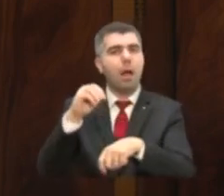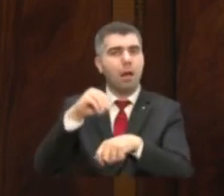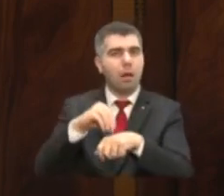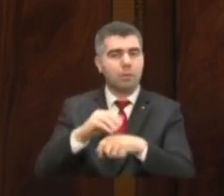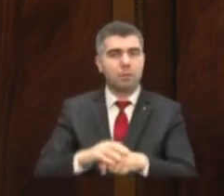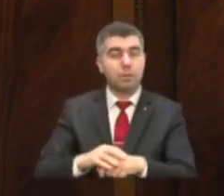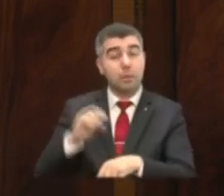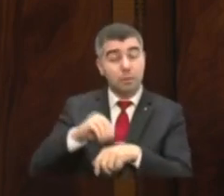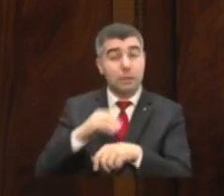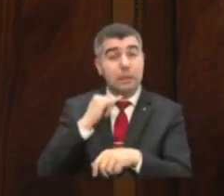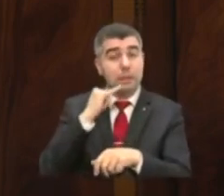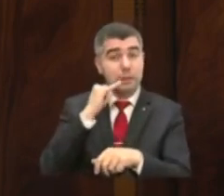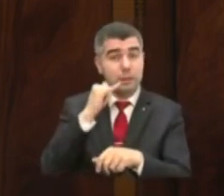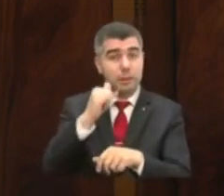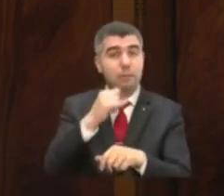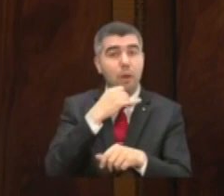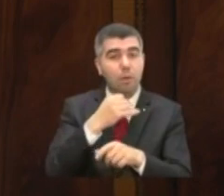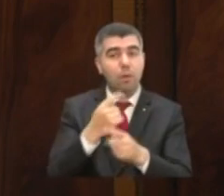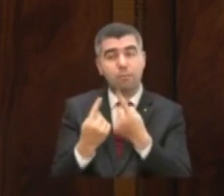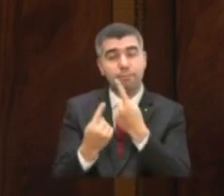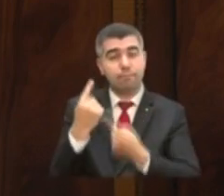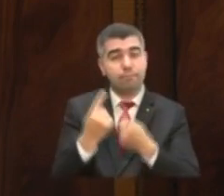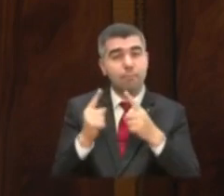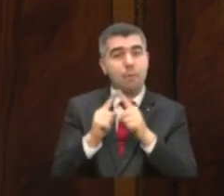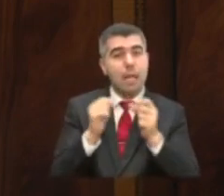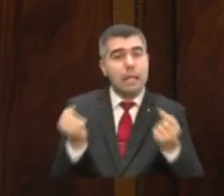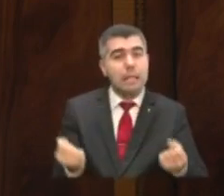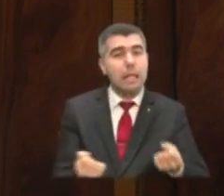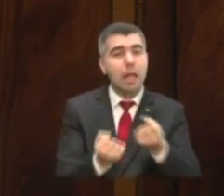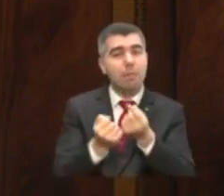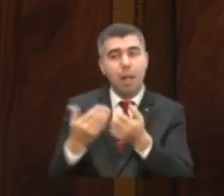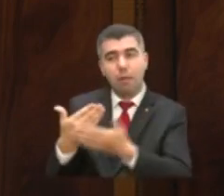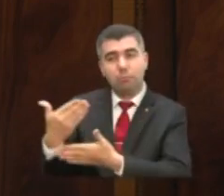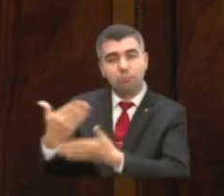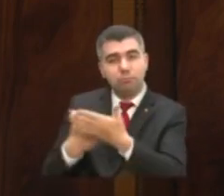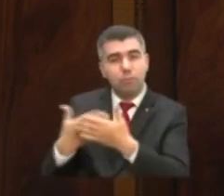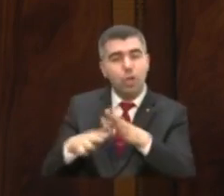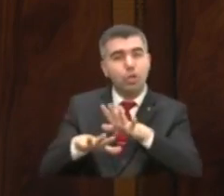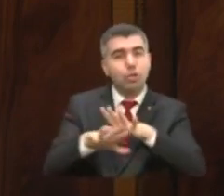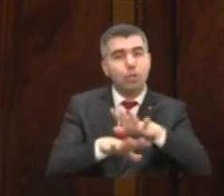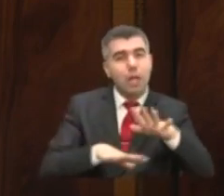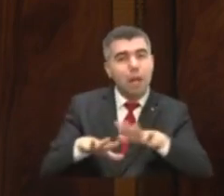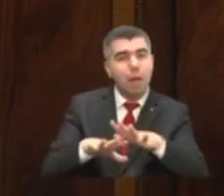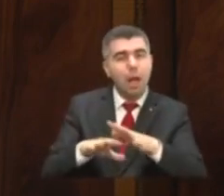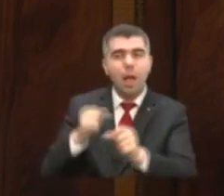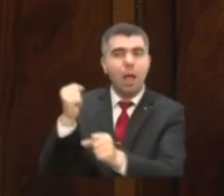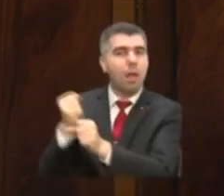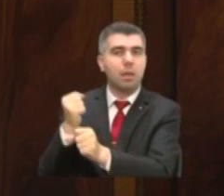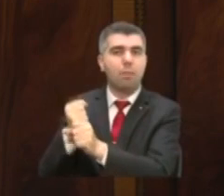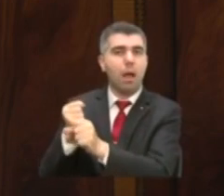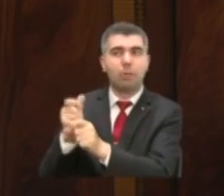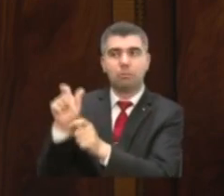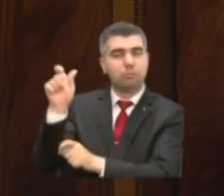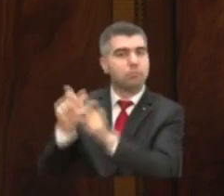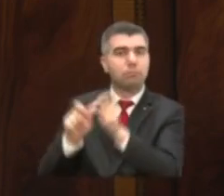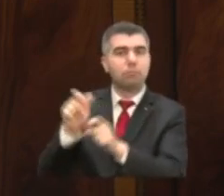مرة أخرى أنه لا يمكن أن تستقيم أي تنمية اقتصادية أو اجتماعية أو بشرية عامة بدون التوظيف الأمثل لإمكاناتها